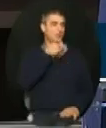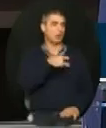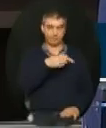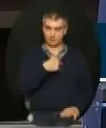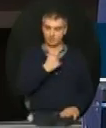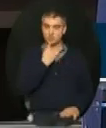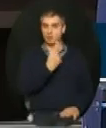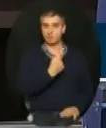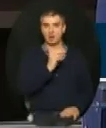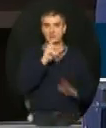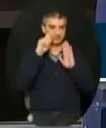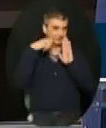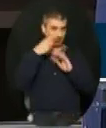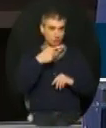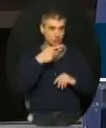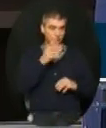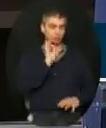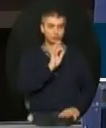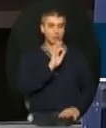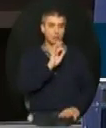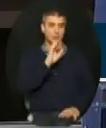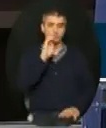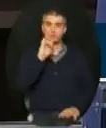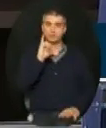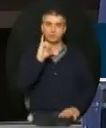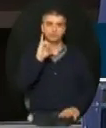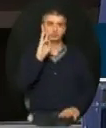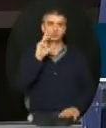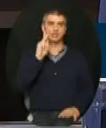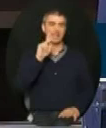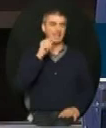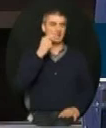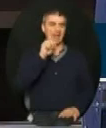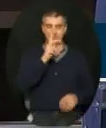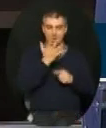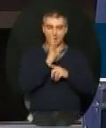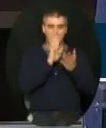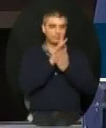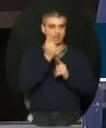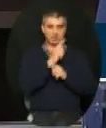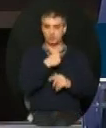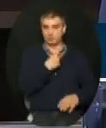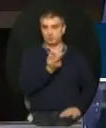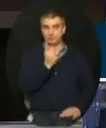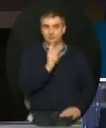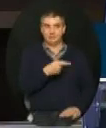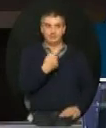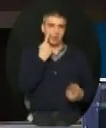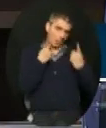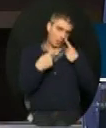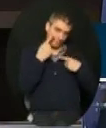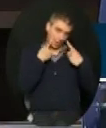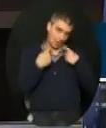אני כן אומר מילה על הסרטון של מוישי גלאמין, שאותם 15 דקות שבהן אנחנו אמורים